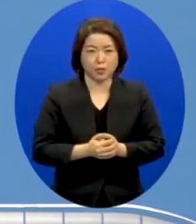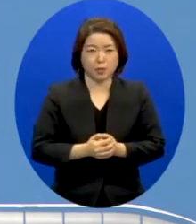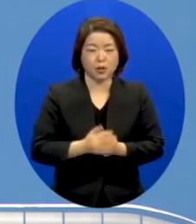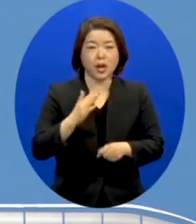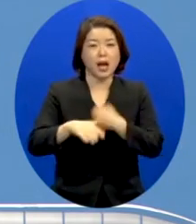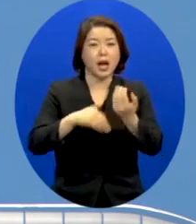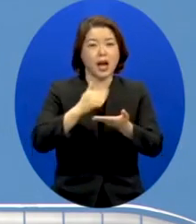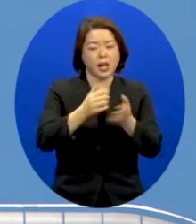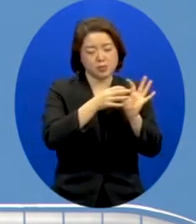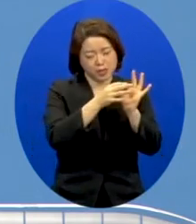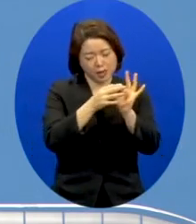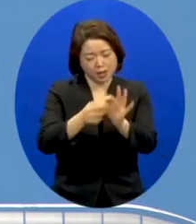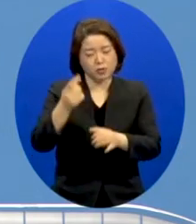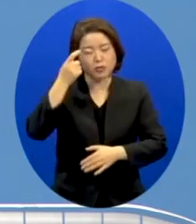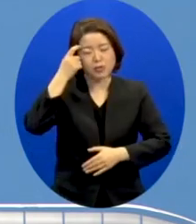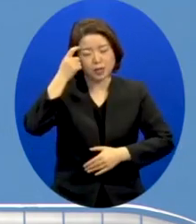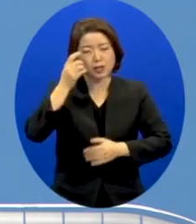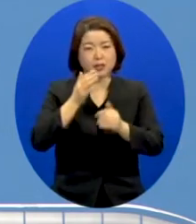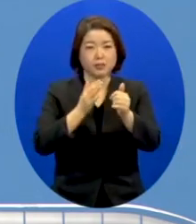계속 생각하십시오